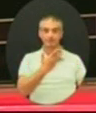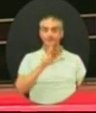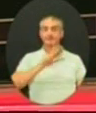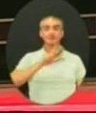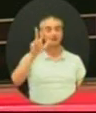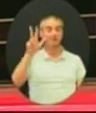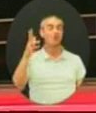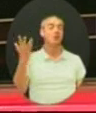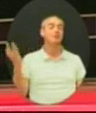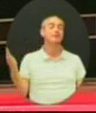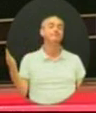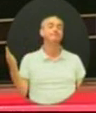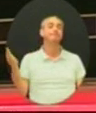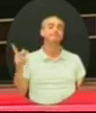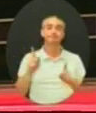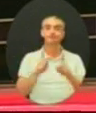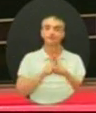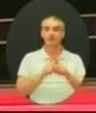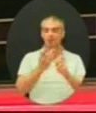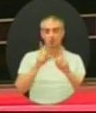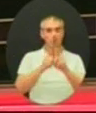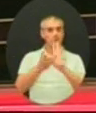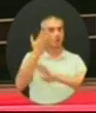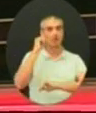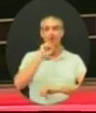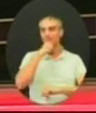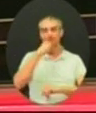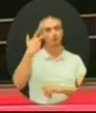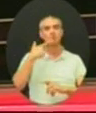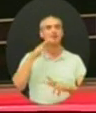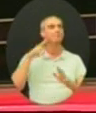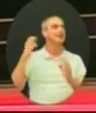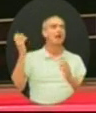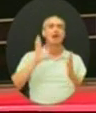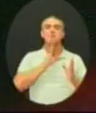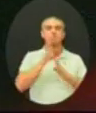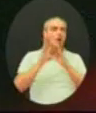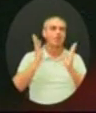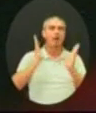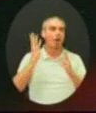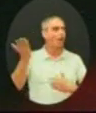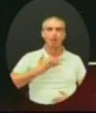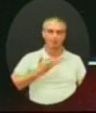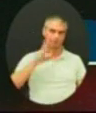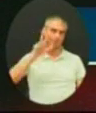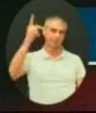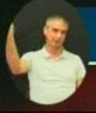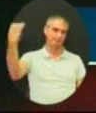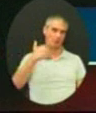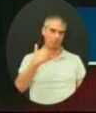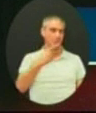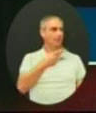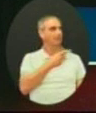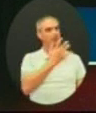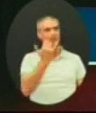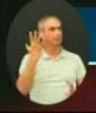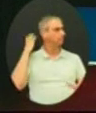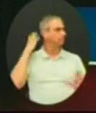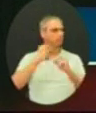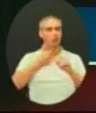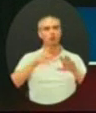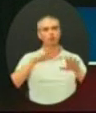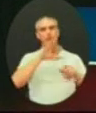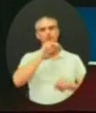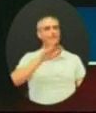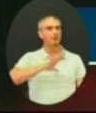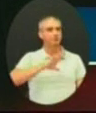הצפון הוא כמו שנאמר שם בהיסטוריה, מצפון תיפתח הרעה. ראש הממשלה במשך הרבה מאוד שנים מדבר על הגרעין האיראני, על האיום